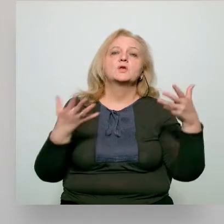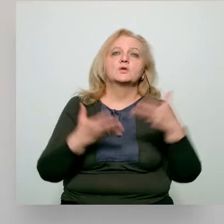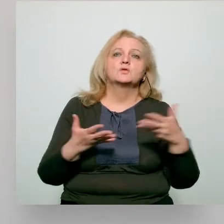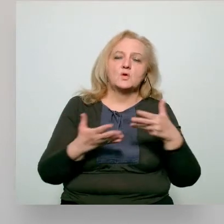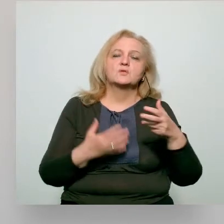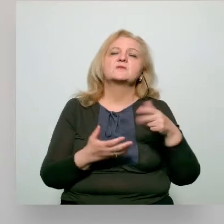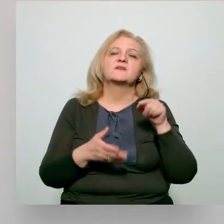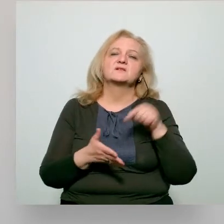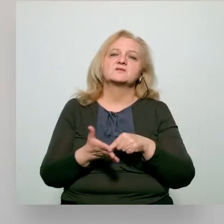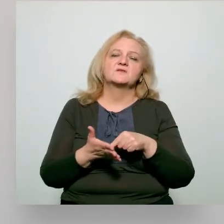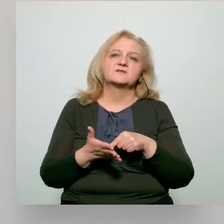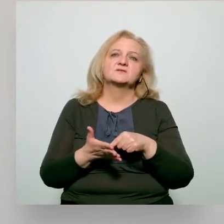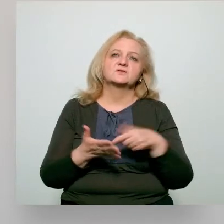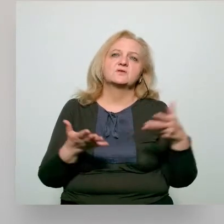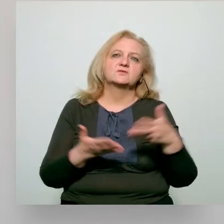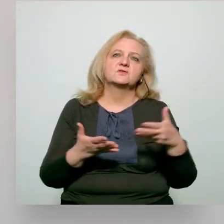Kijowsko-Mohylańskiego,